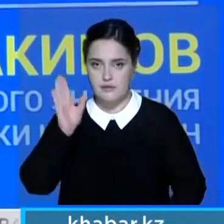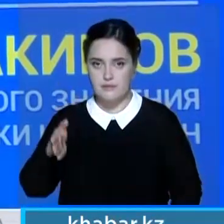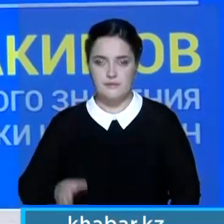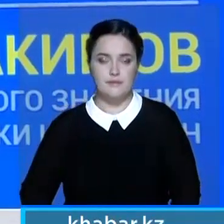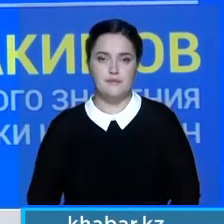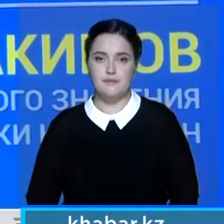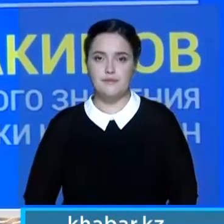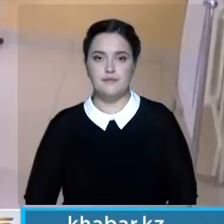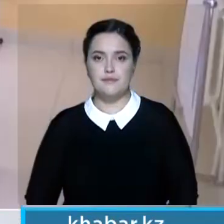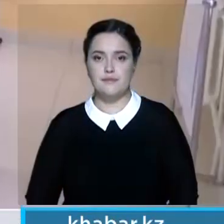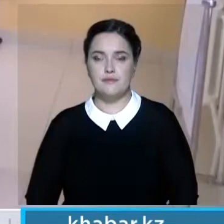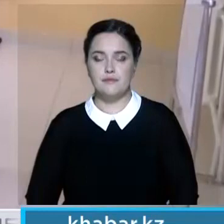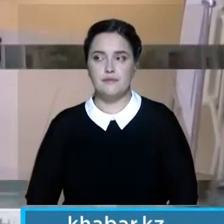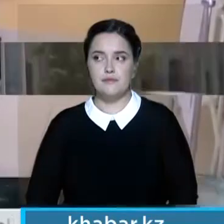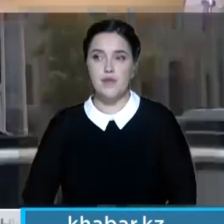Расскажем.